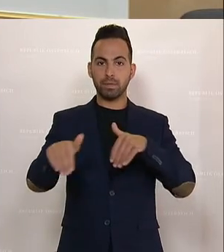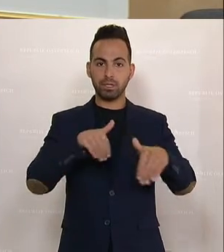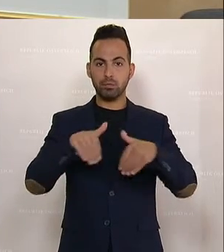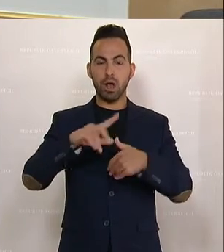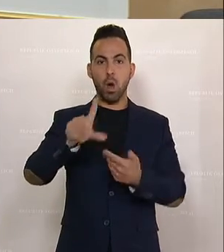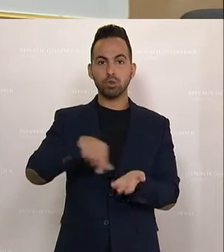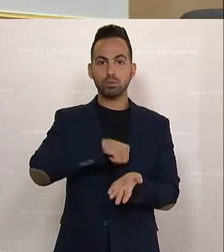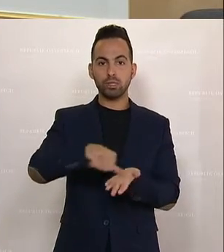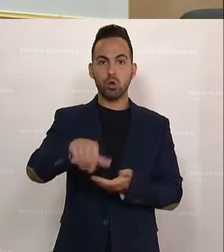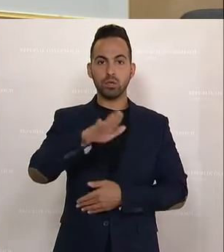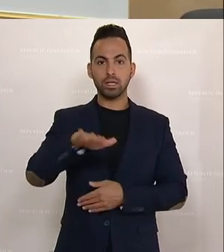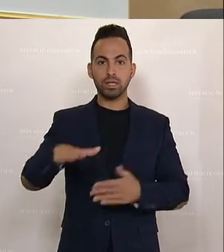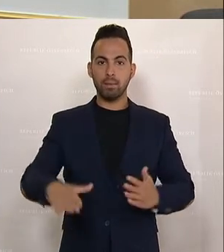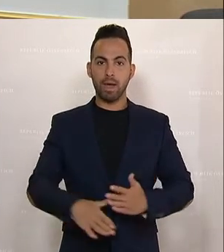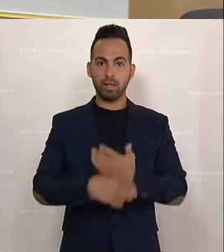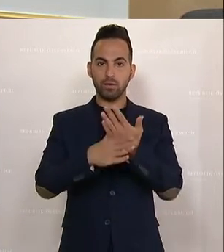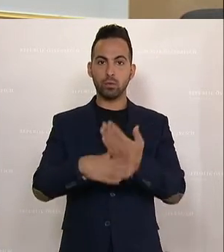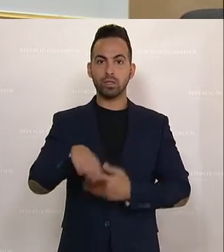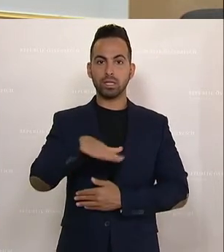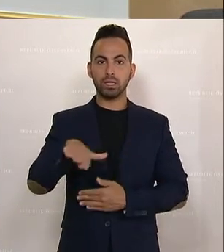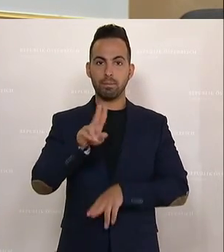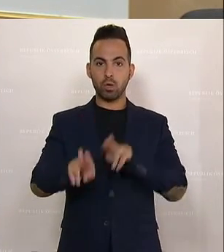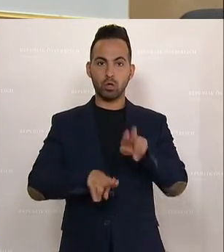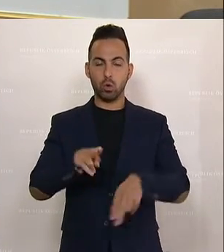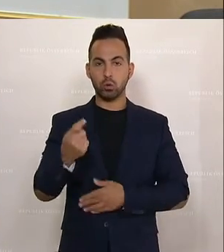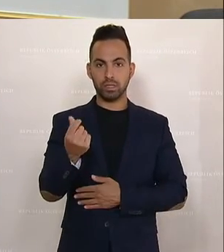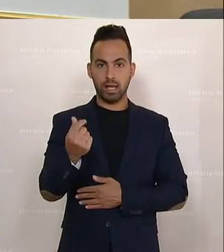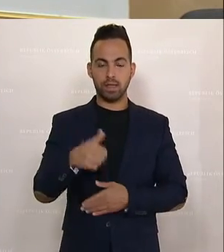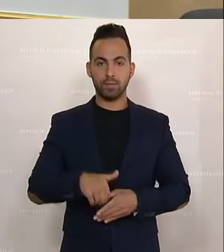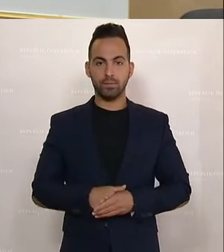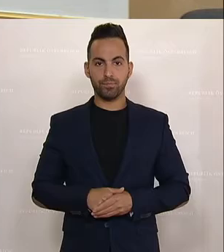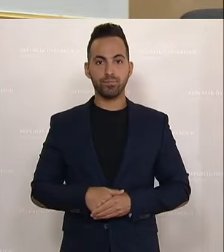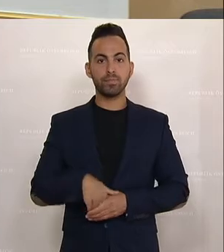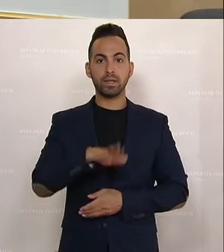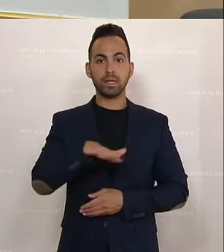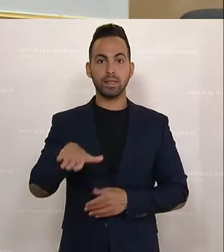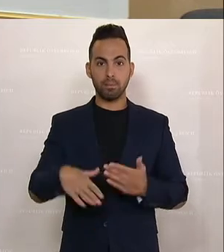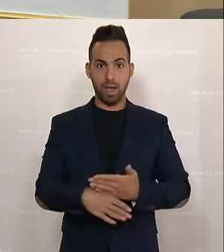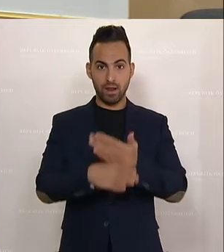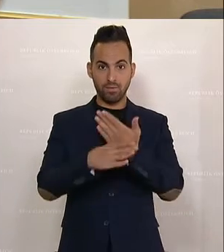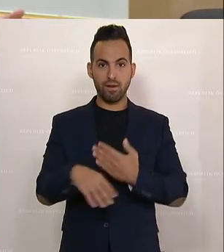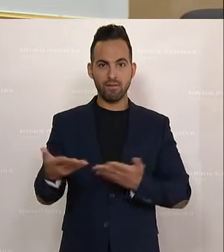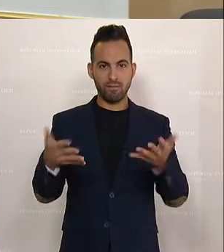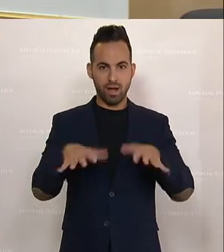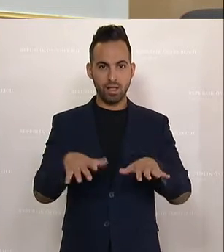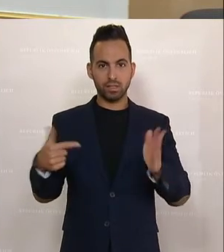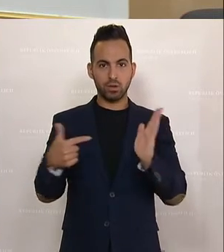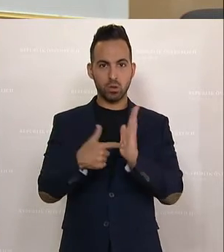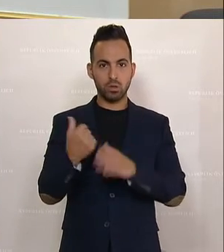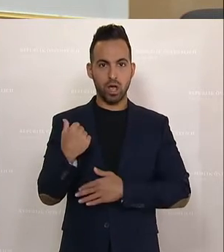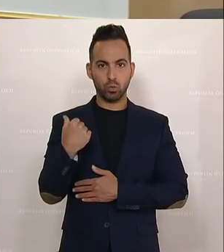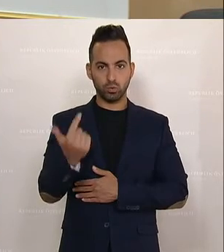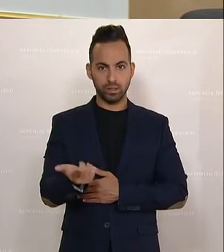Auszahlung der Kinderbeihilfe und des Kinderbetreuungsgelds. Während das mit der Kinderbeihilfe ein Fall war, der